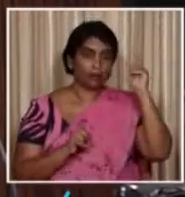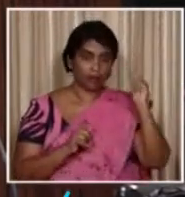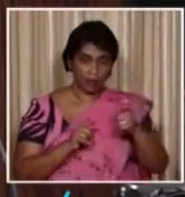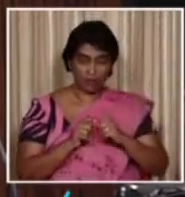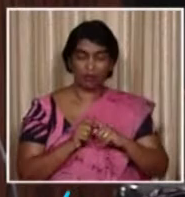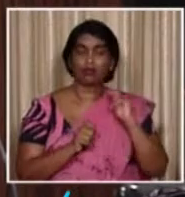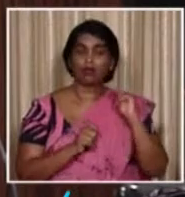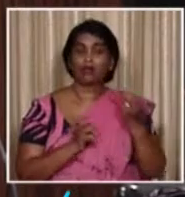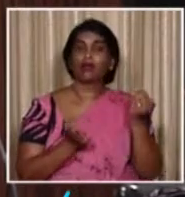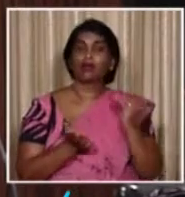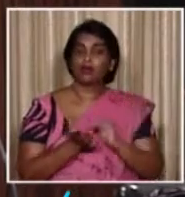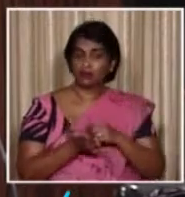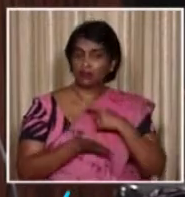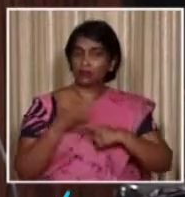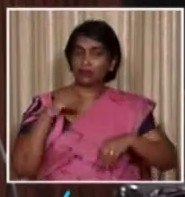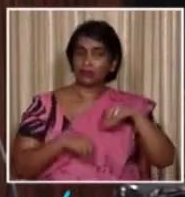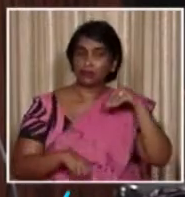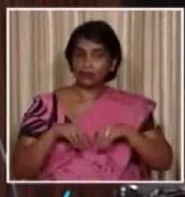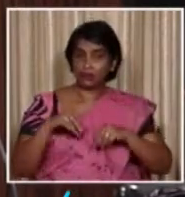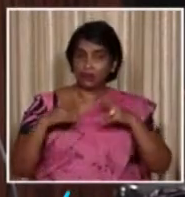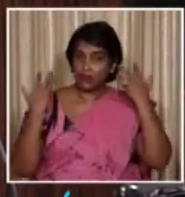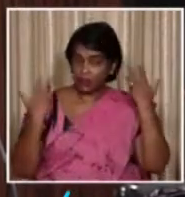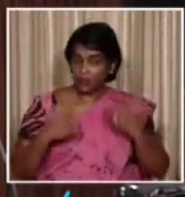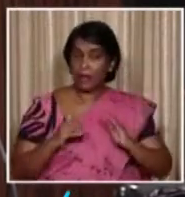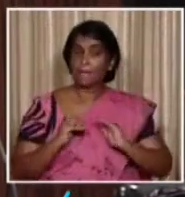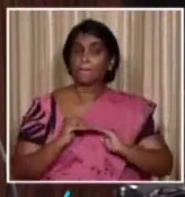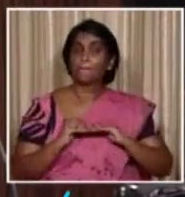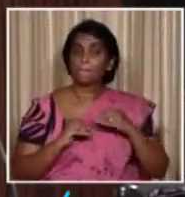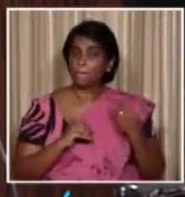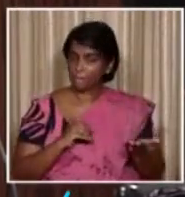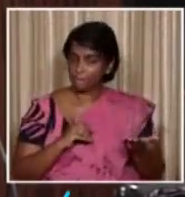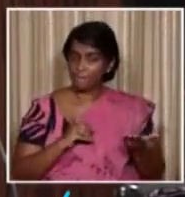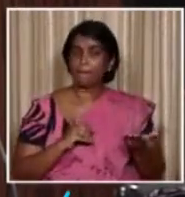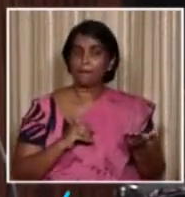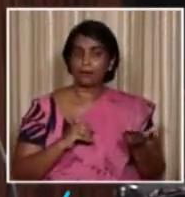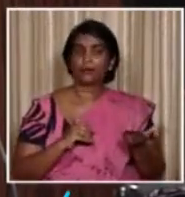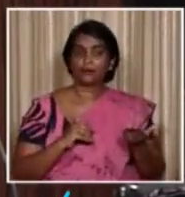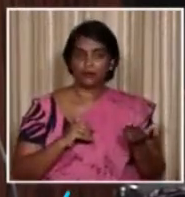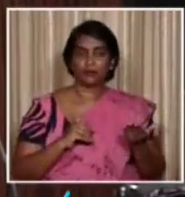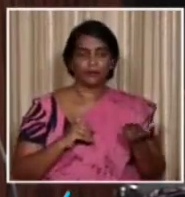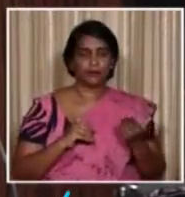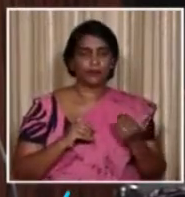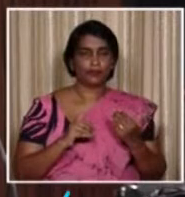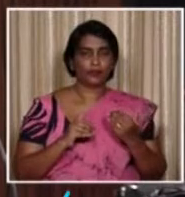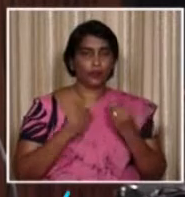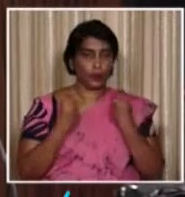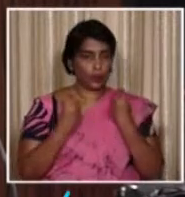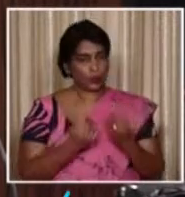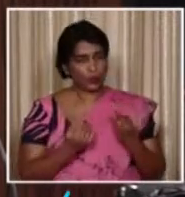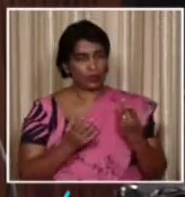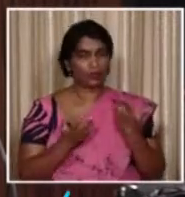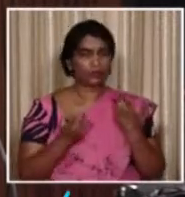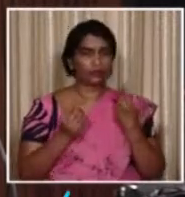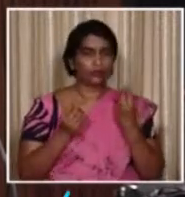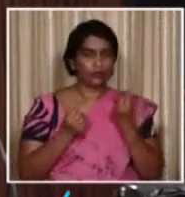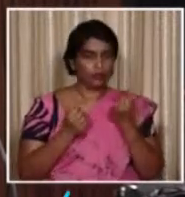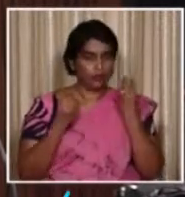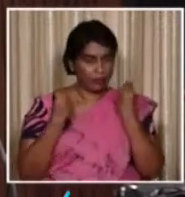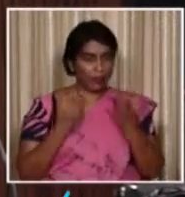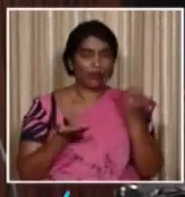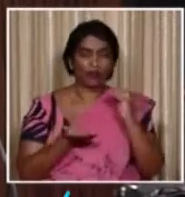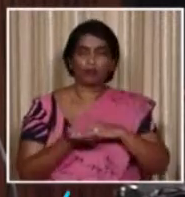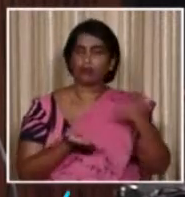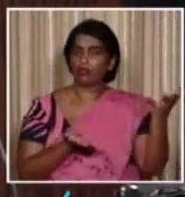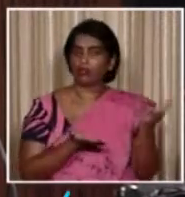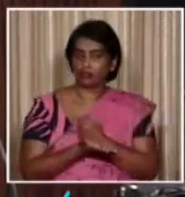ගෙවලා නැවත මැතිවරණේ පැවැත්වුණාට පස්සේ සෙටල්මන්ට් එකකට ගිහිල්ලා අතිරික්තයක් හරි ඌනතාවයක් හරි තියෙනවා නම් අය